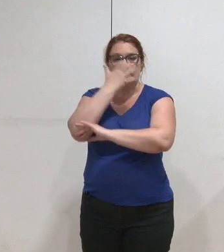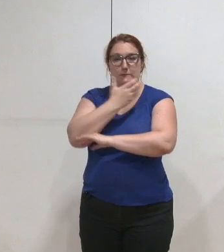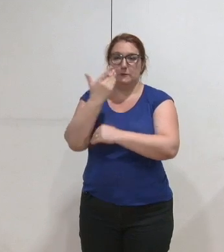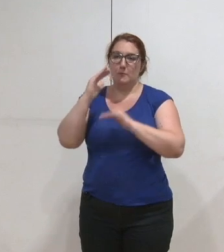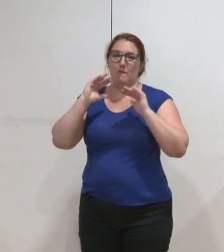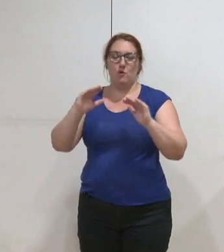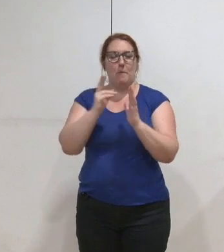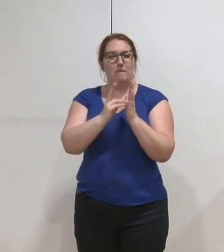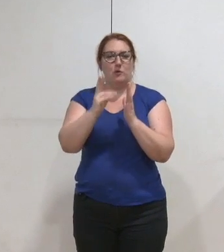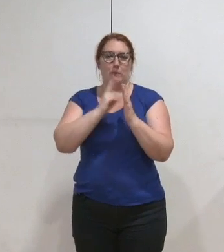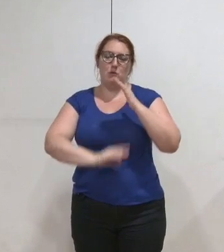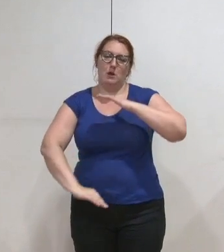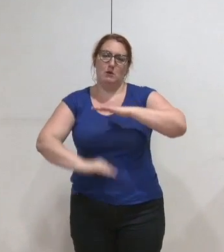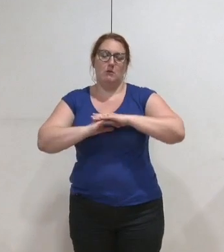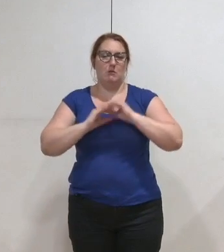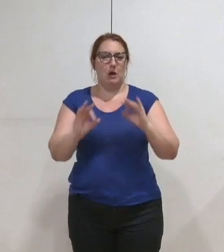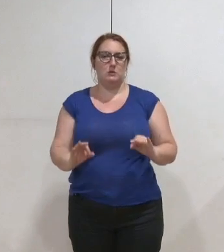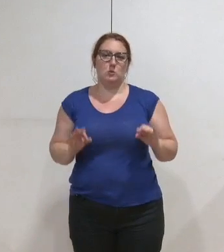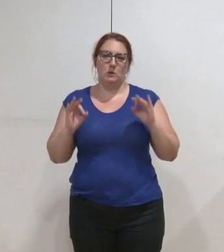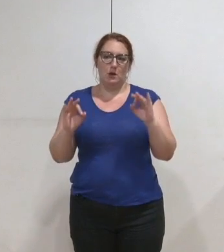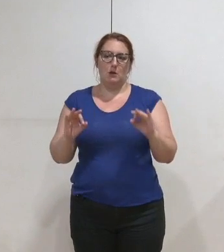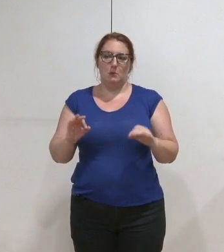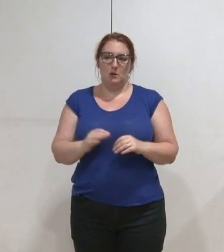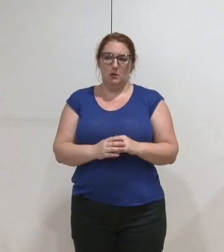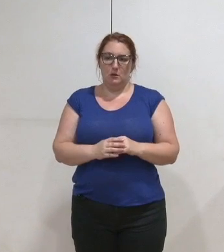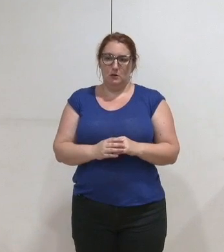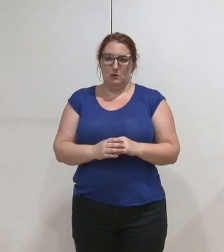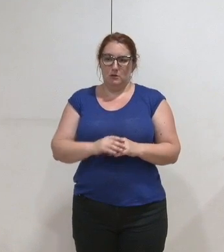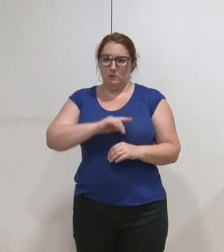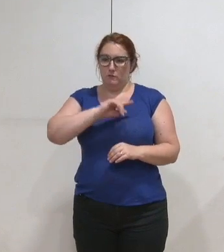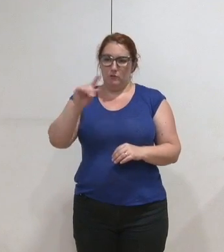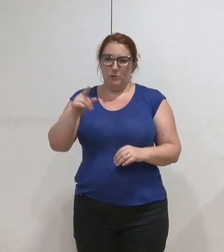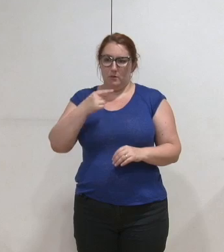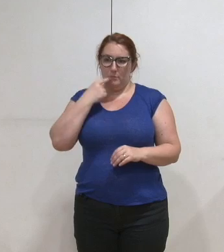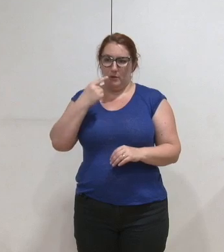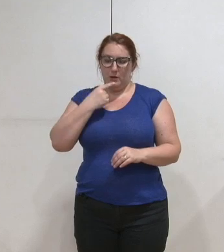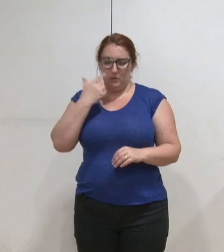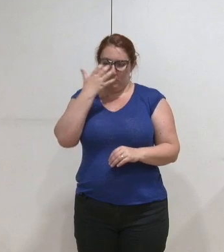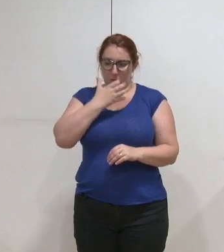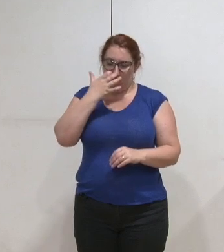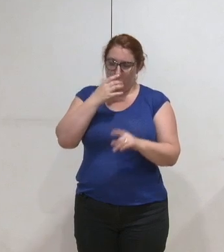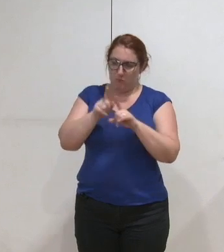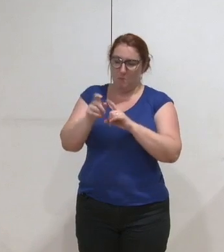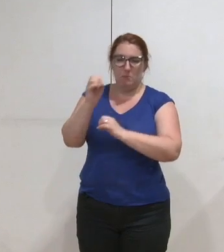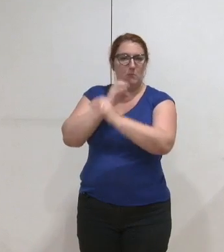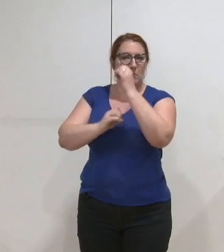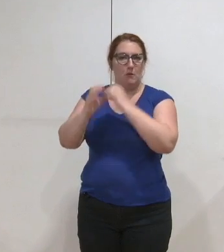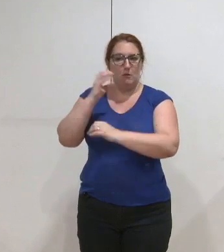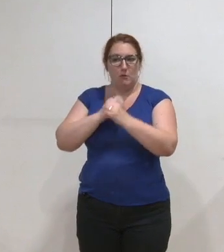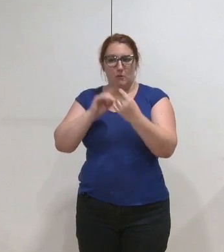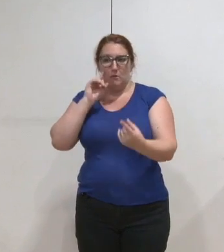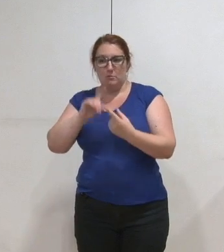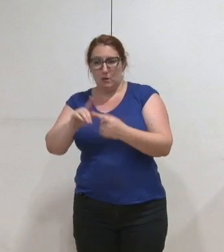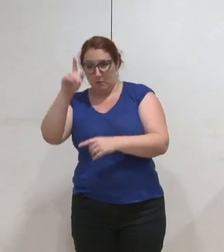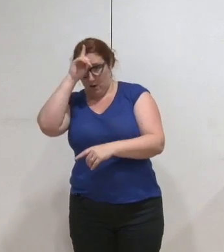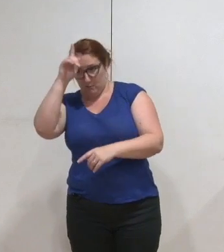et euh ne parle pas de comme ça de de d'horreur comme vous venez de les proférer euh à la fois sur